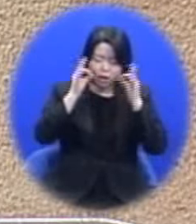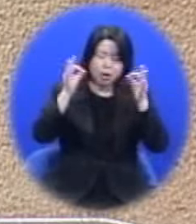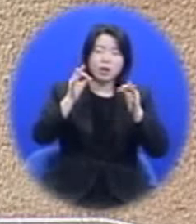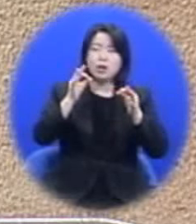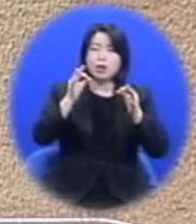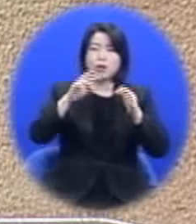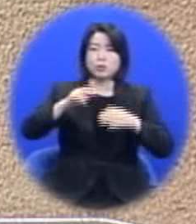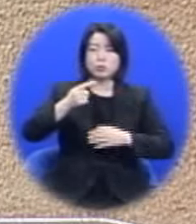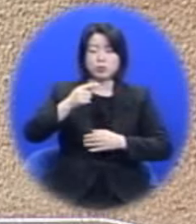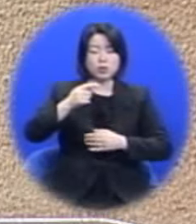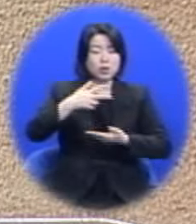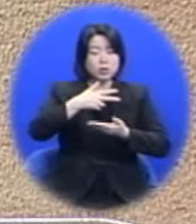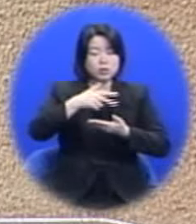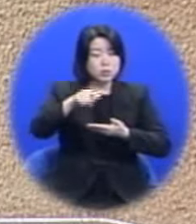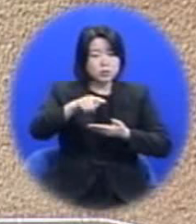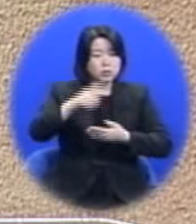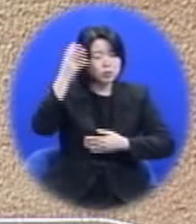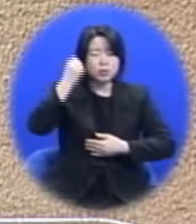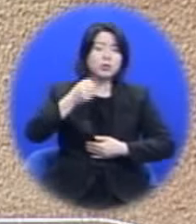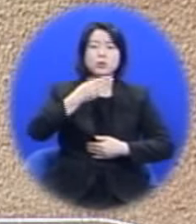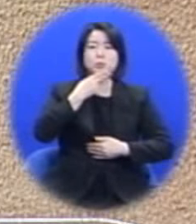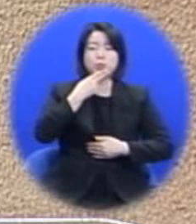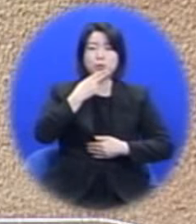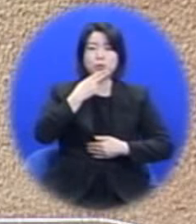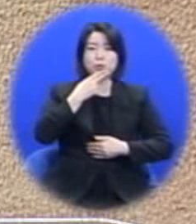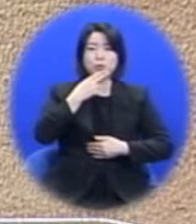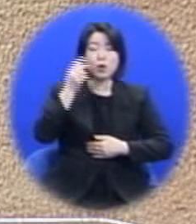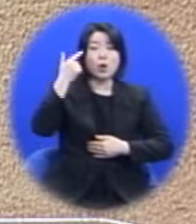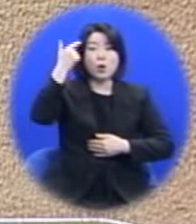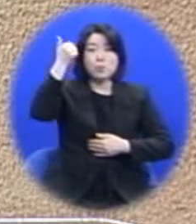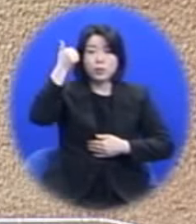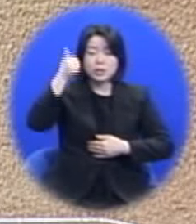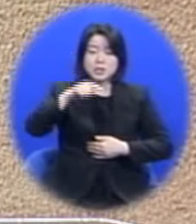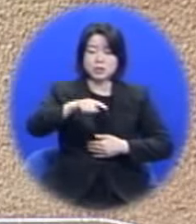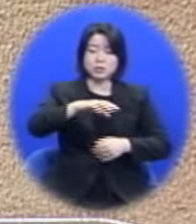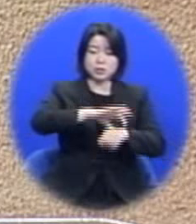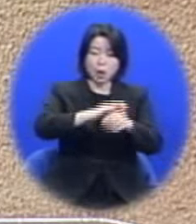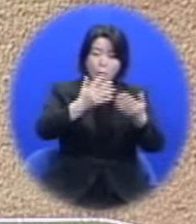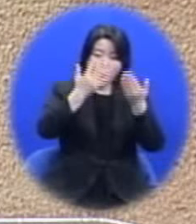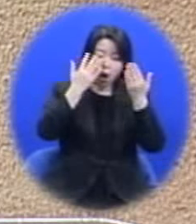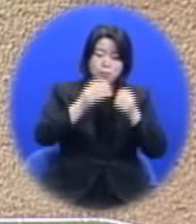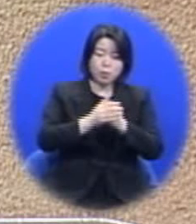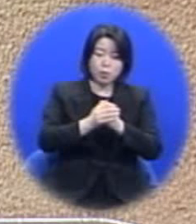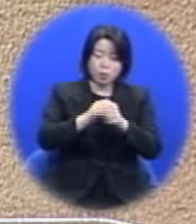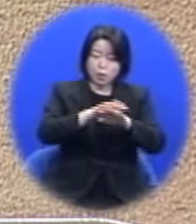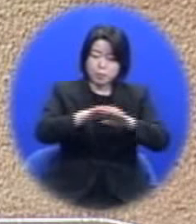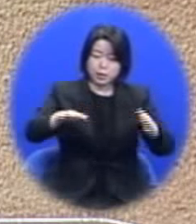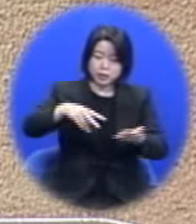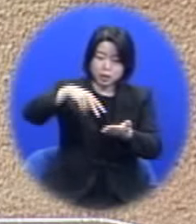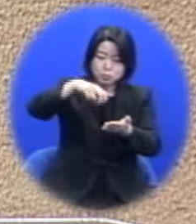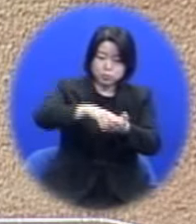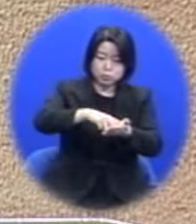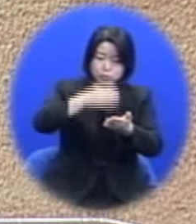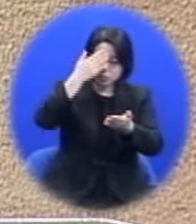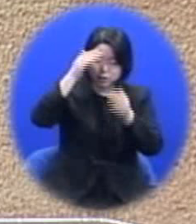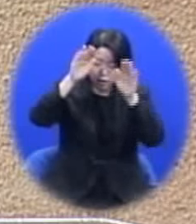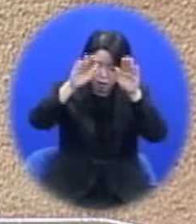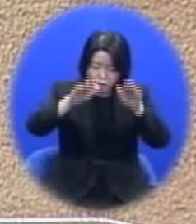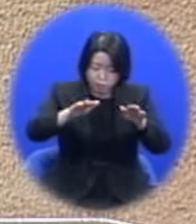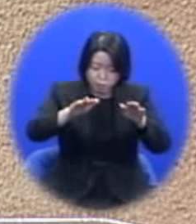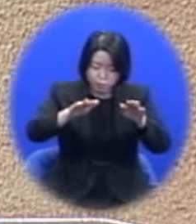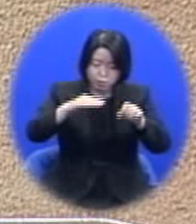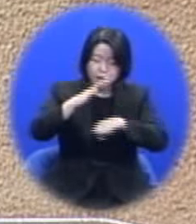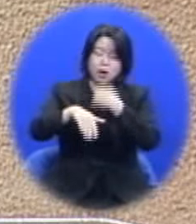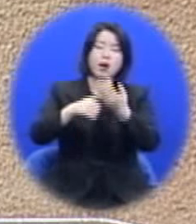주기도문도 기억이 안 나요. 목사님이 그 감옥 바닥에 무릎을 꿇고 머리를 땅에 대고